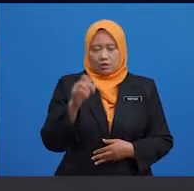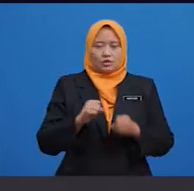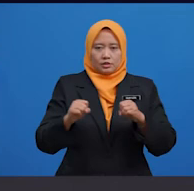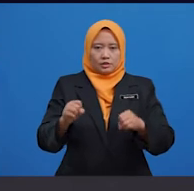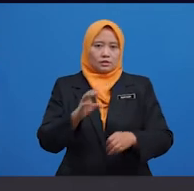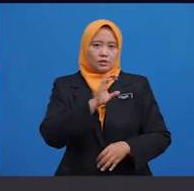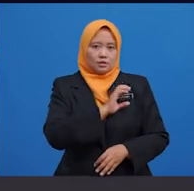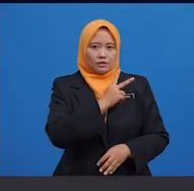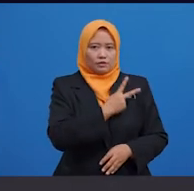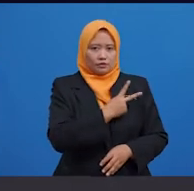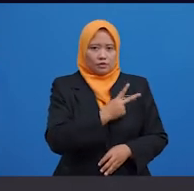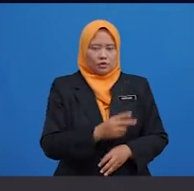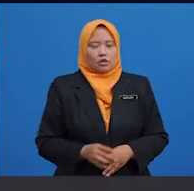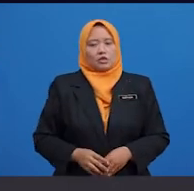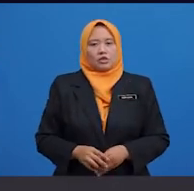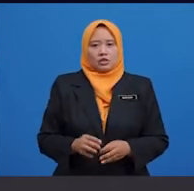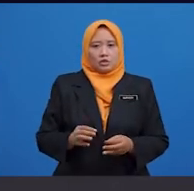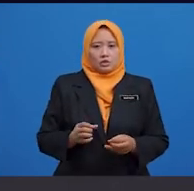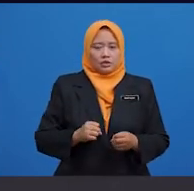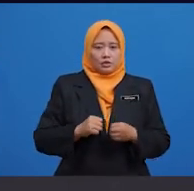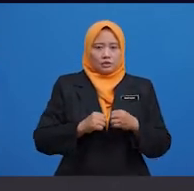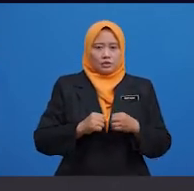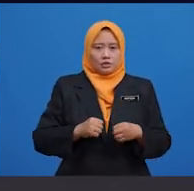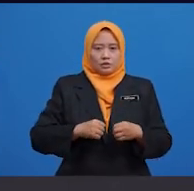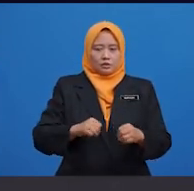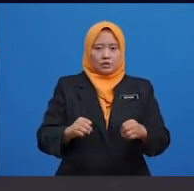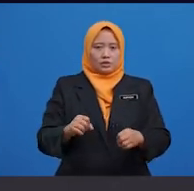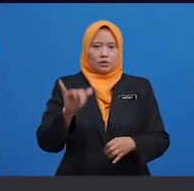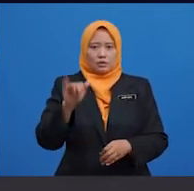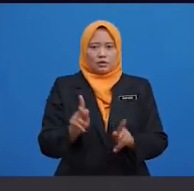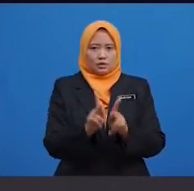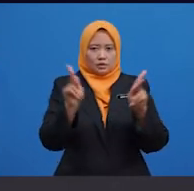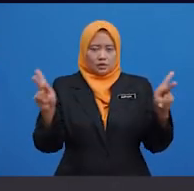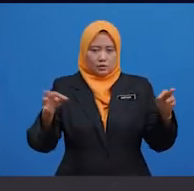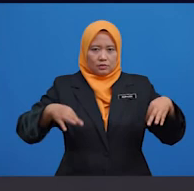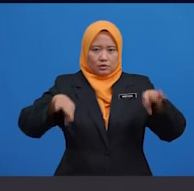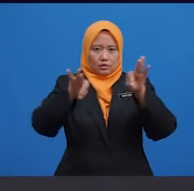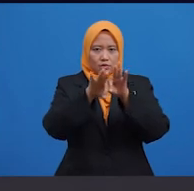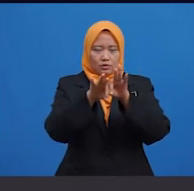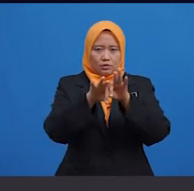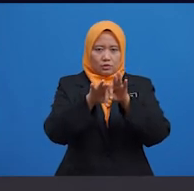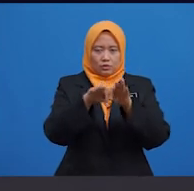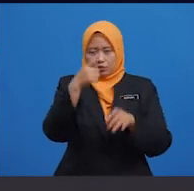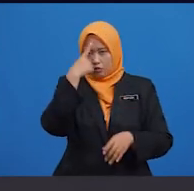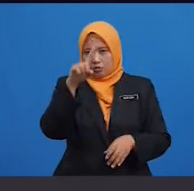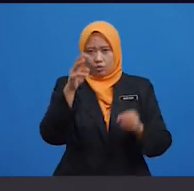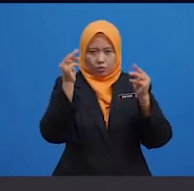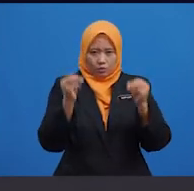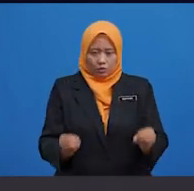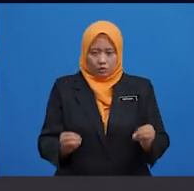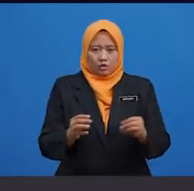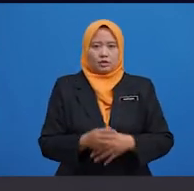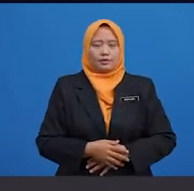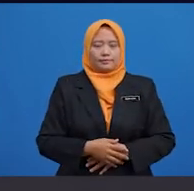merupakan sistem yang sangat penting bagi manusia dan membawa banyak manfaat jika pelajar